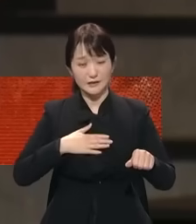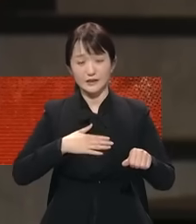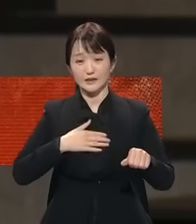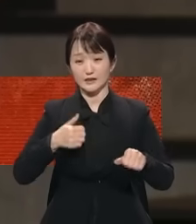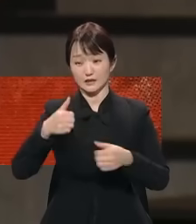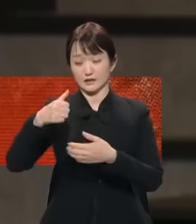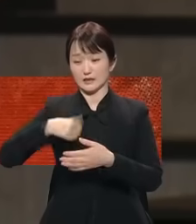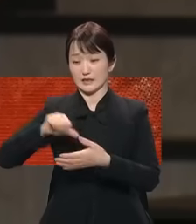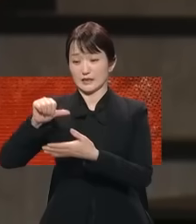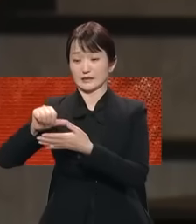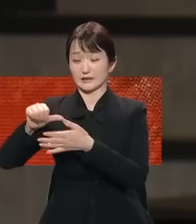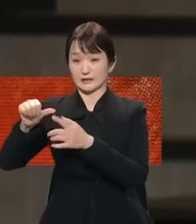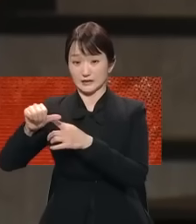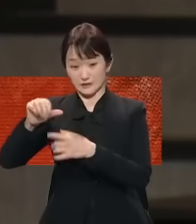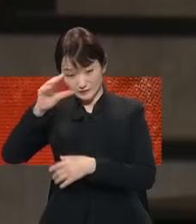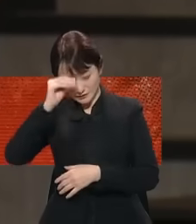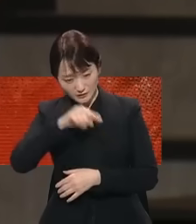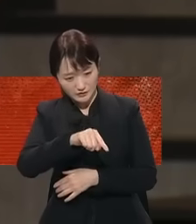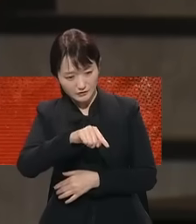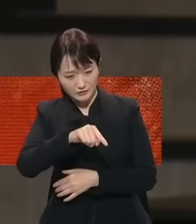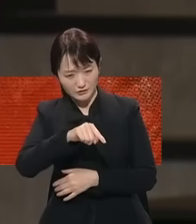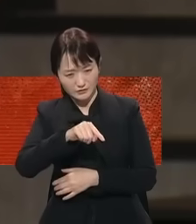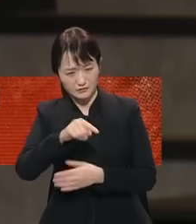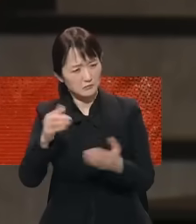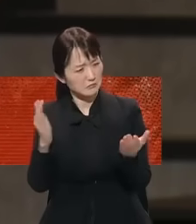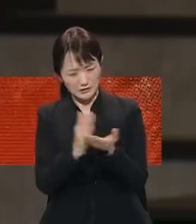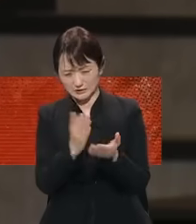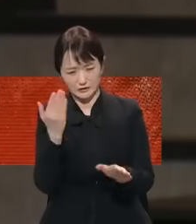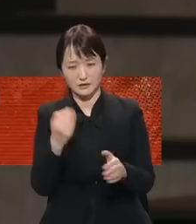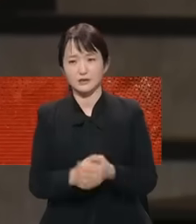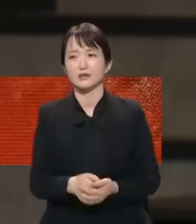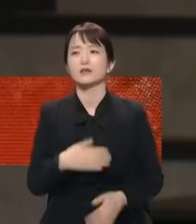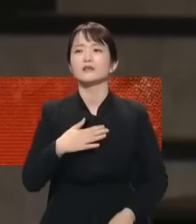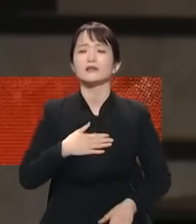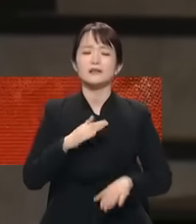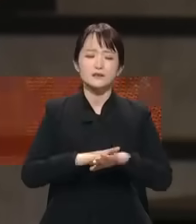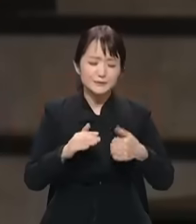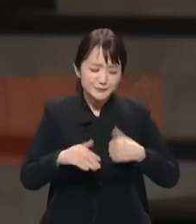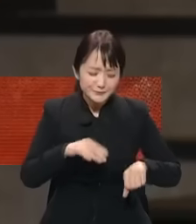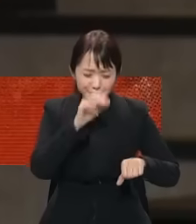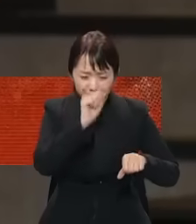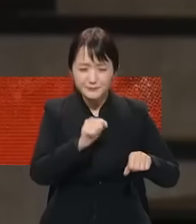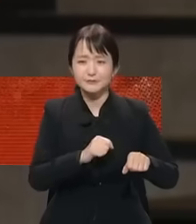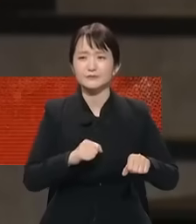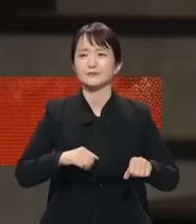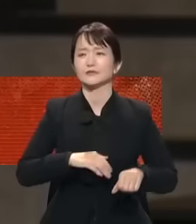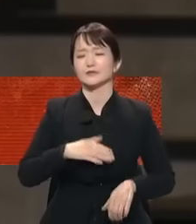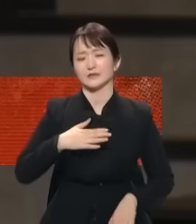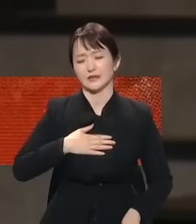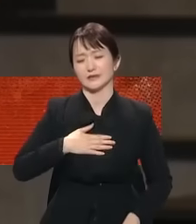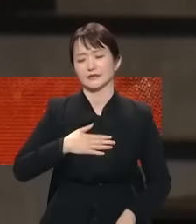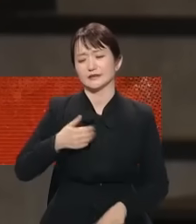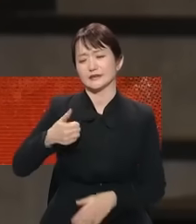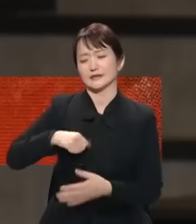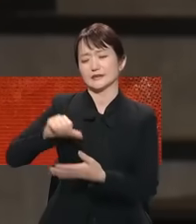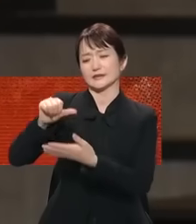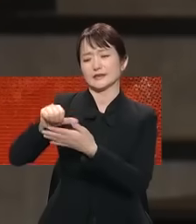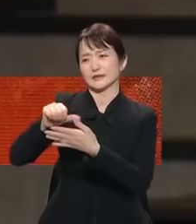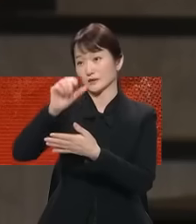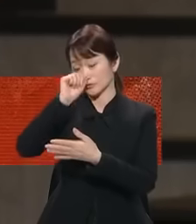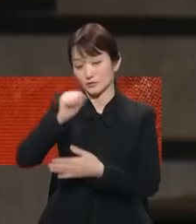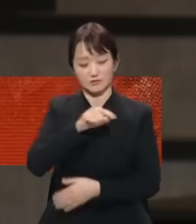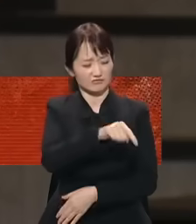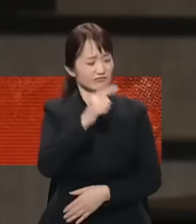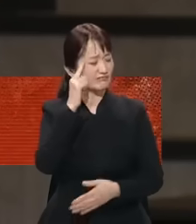사고죠. 논리적으로 맞지 않습니다. 그럼에도 불구하고 그냥 난 우리 손자가 좋고 나는 그냥 우리 큰아들이 좋아. 뭐 이런 얘기. 너는 신경 쓰지